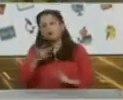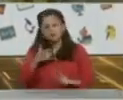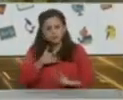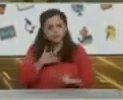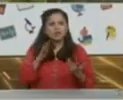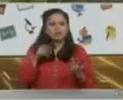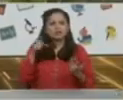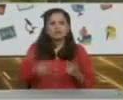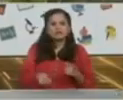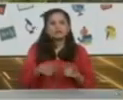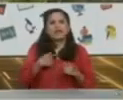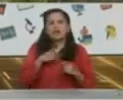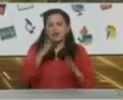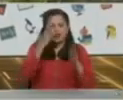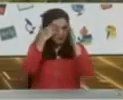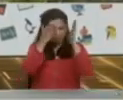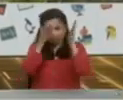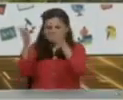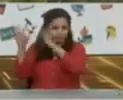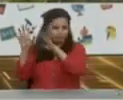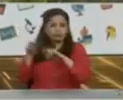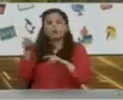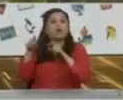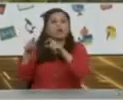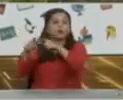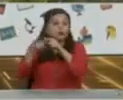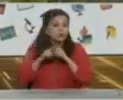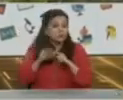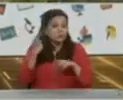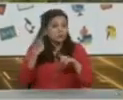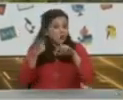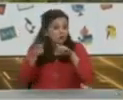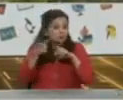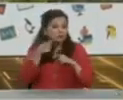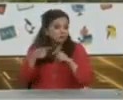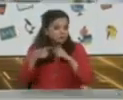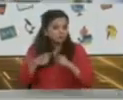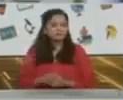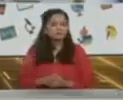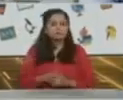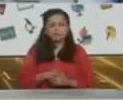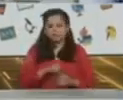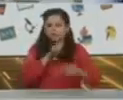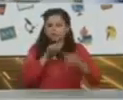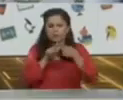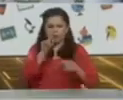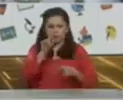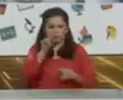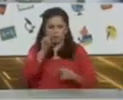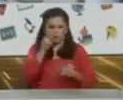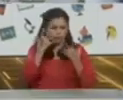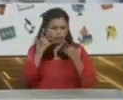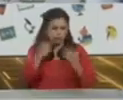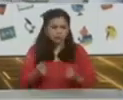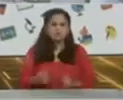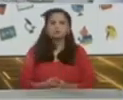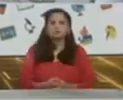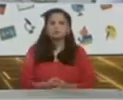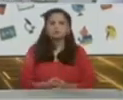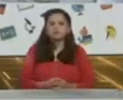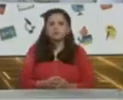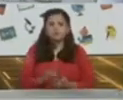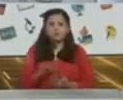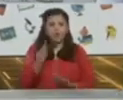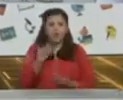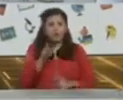तनय की बातों की ओर चला गया, लेकिन जो सवाल आपने पूछे हैं, पहली बात तो ये कि जो लोग आपको